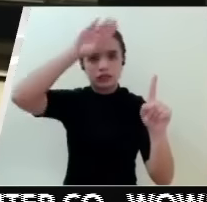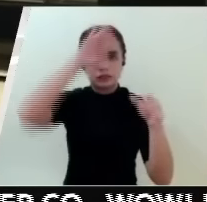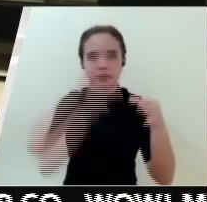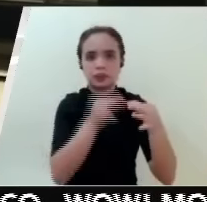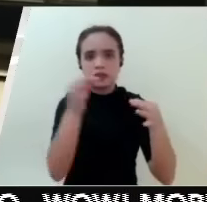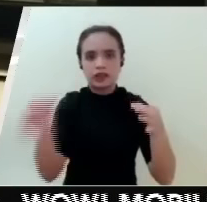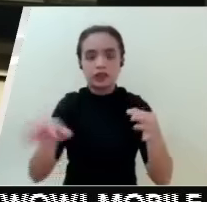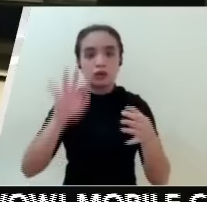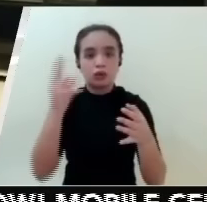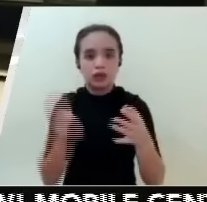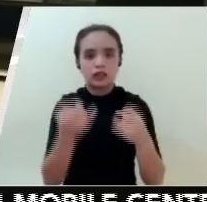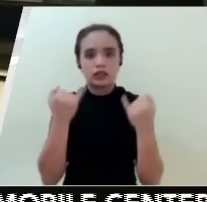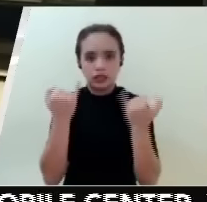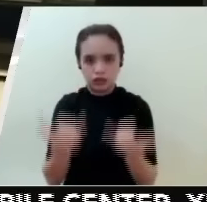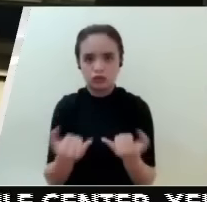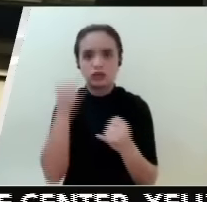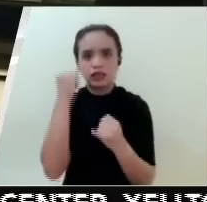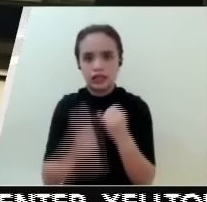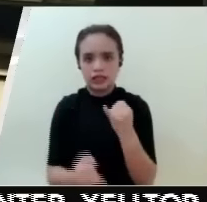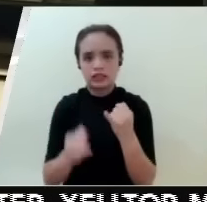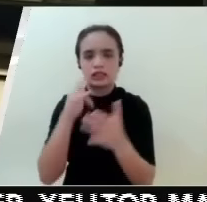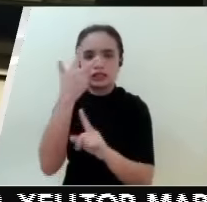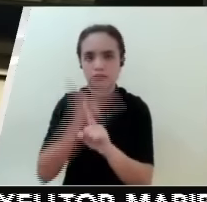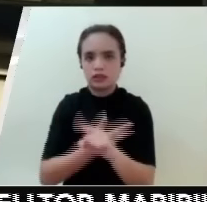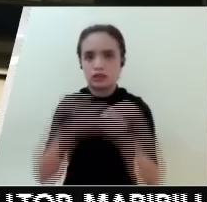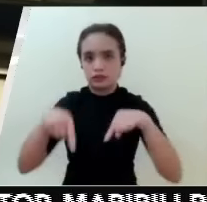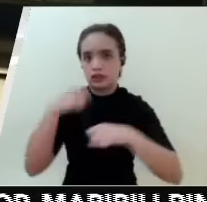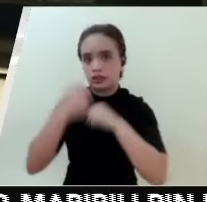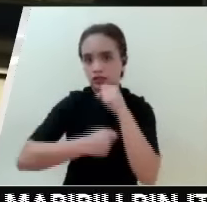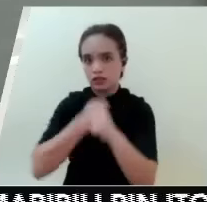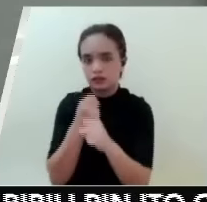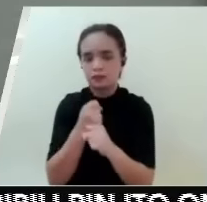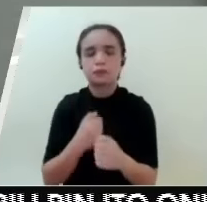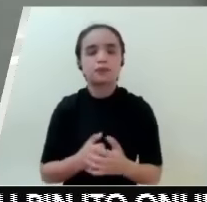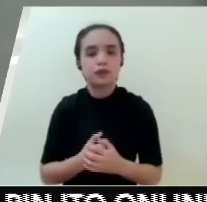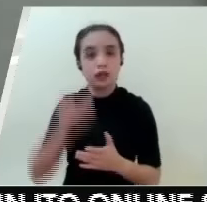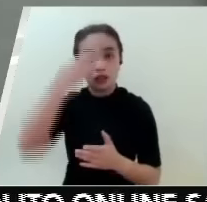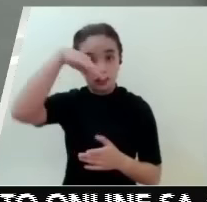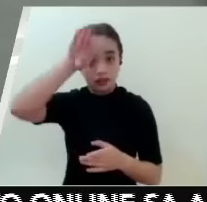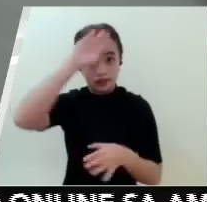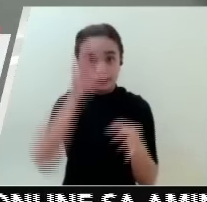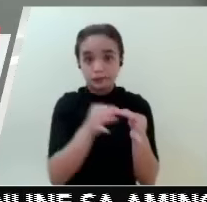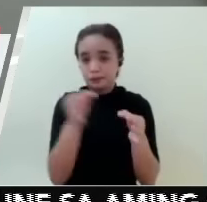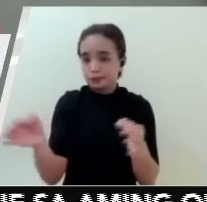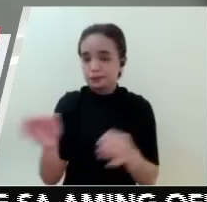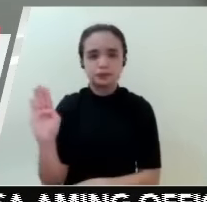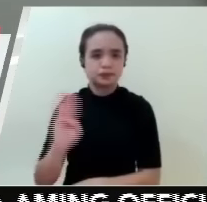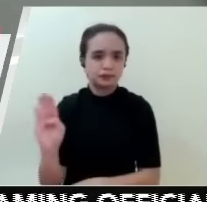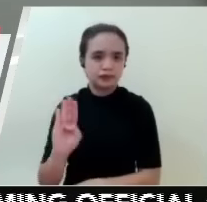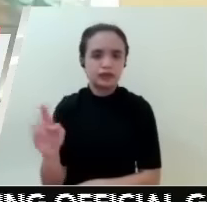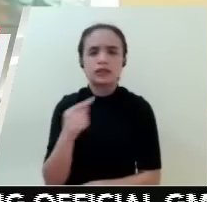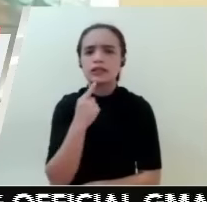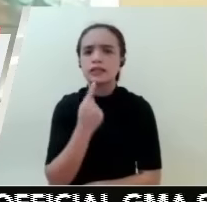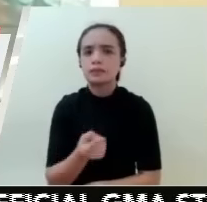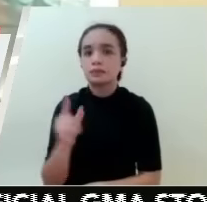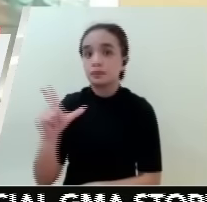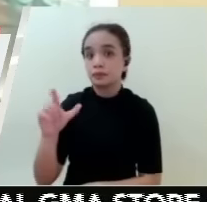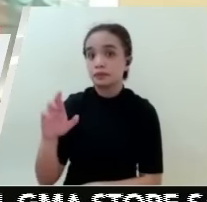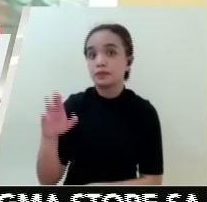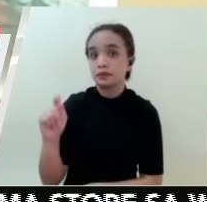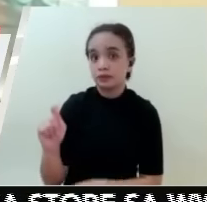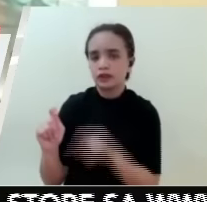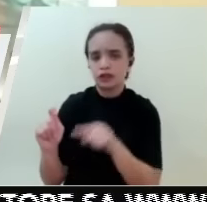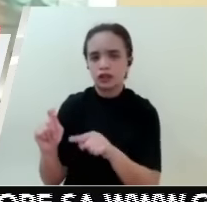taon. Dito dudugtong ang Cavite Extension Project sa LRT Baclaran. Ayon sa pamunuan ng Light Railway Manila Corporation, tututukan